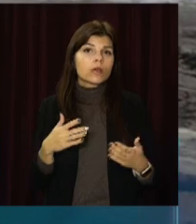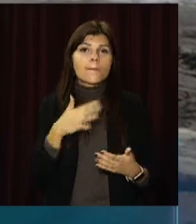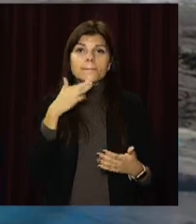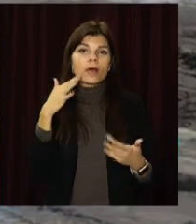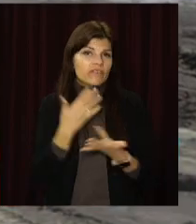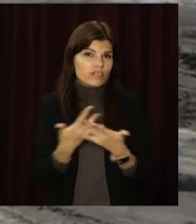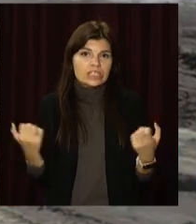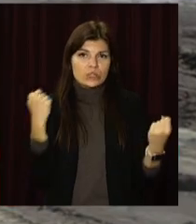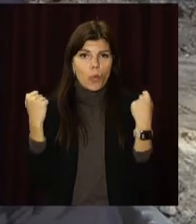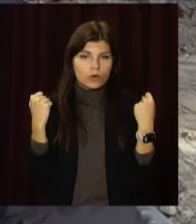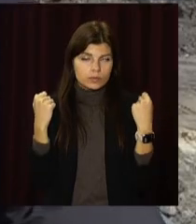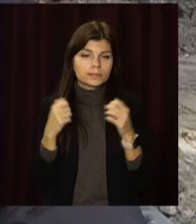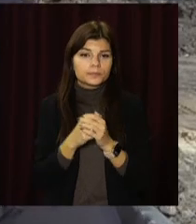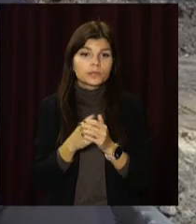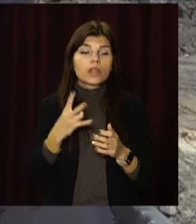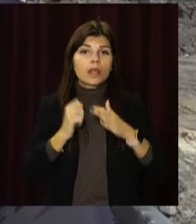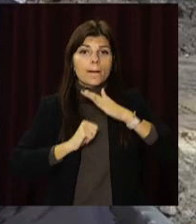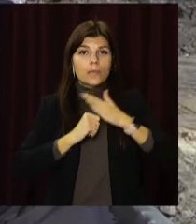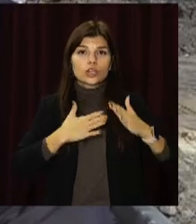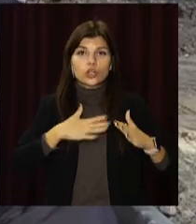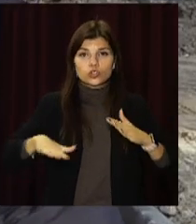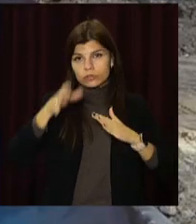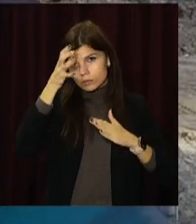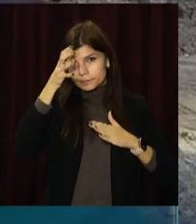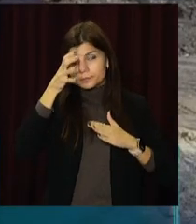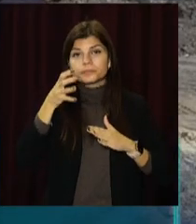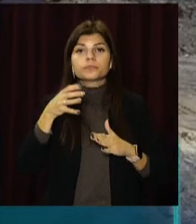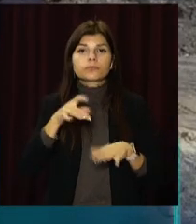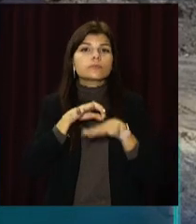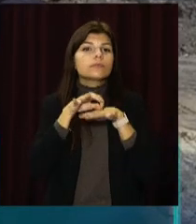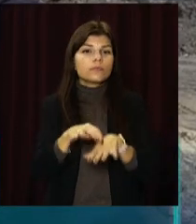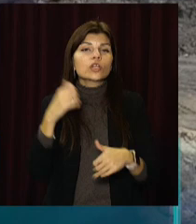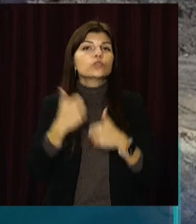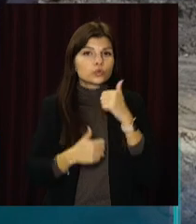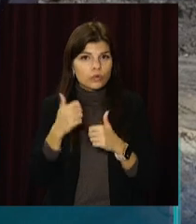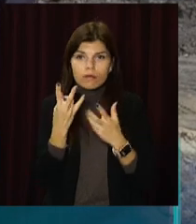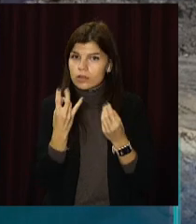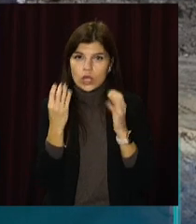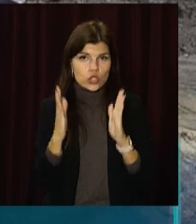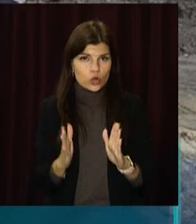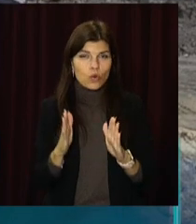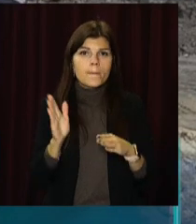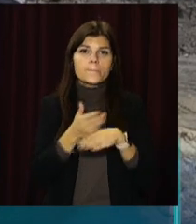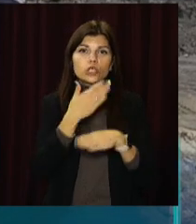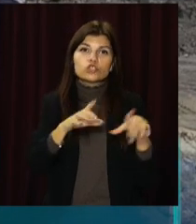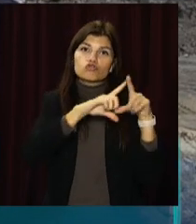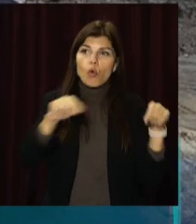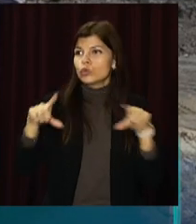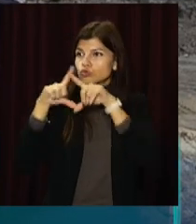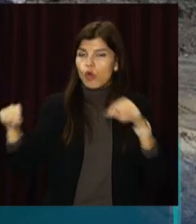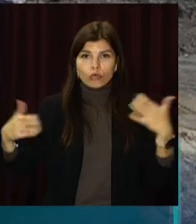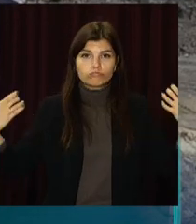багато всяких спортсменів. На базі нашого закладу освіти проводяться змагання не тільки між школами, а